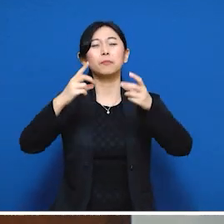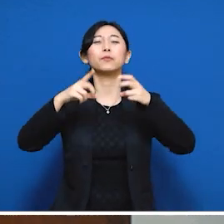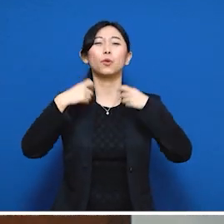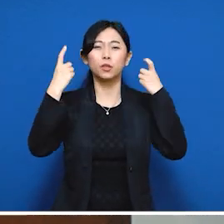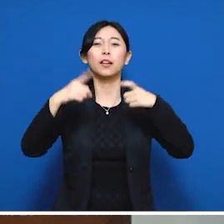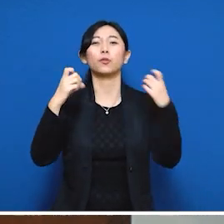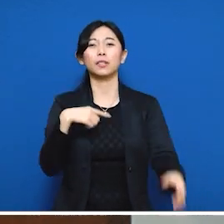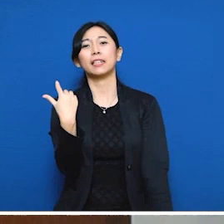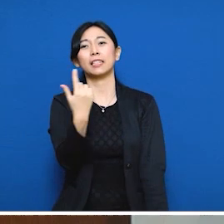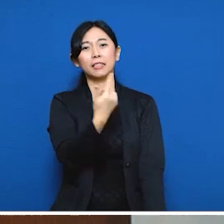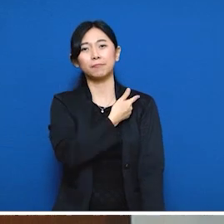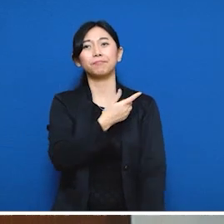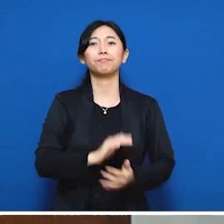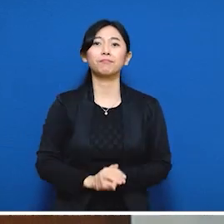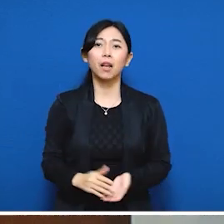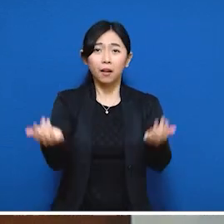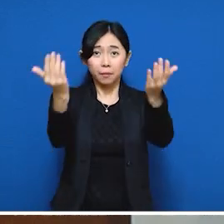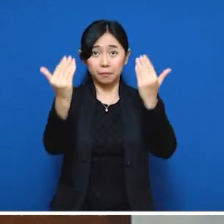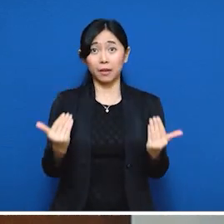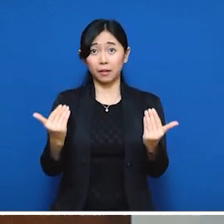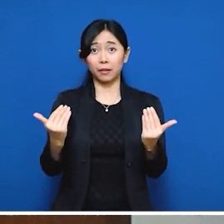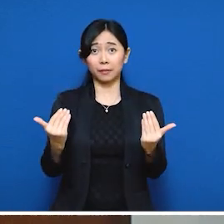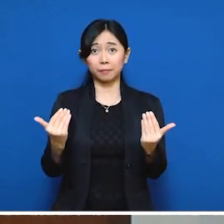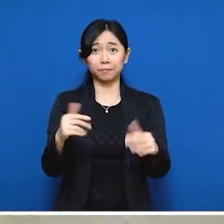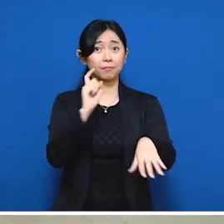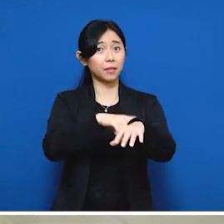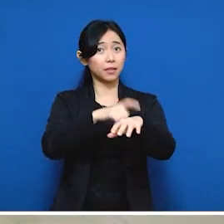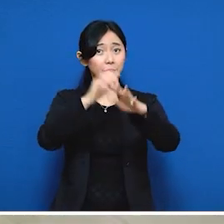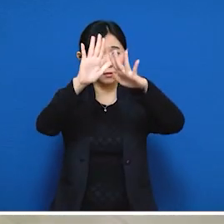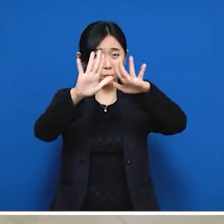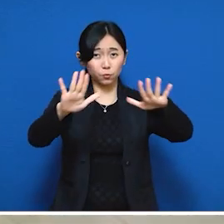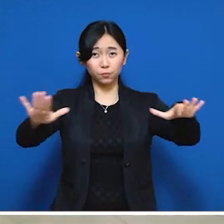kita. Mari kita hening sejenak.